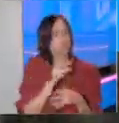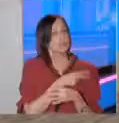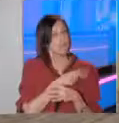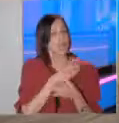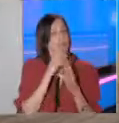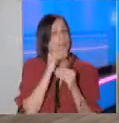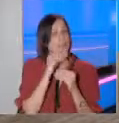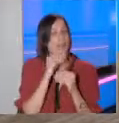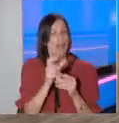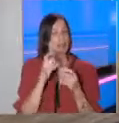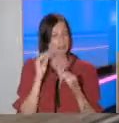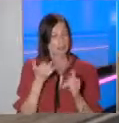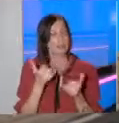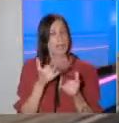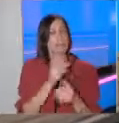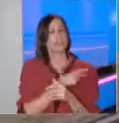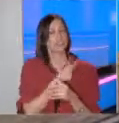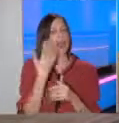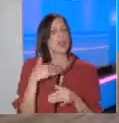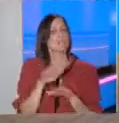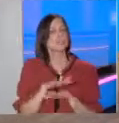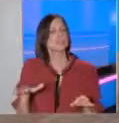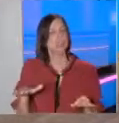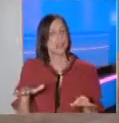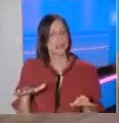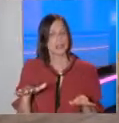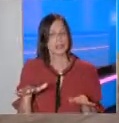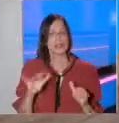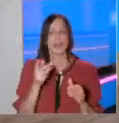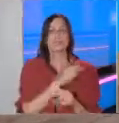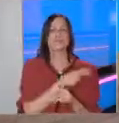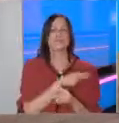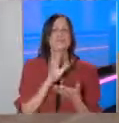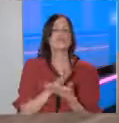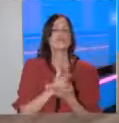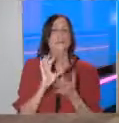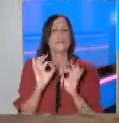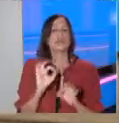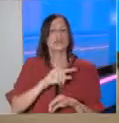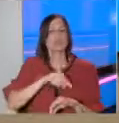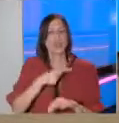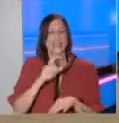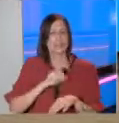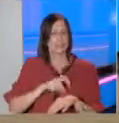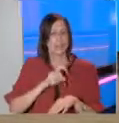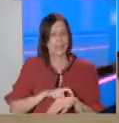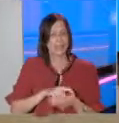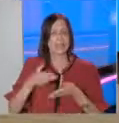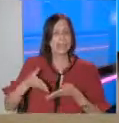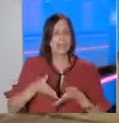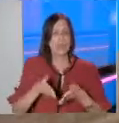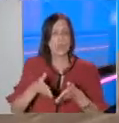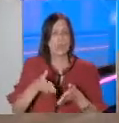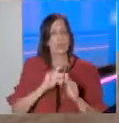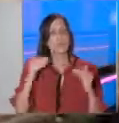היה בחסות המשטרה. המשטרה הייתה בשטח. המשטרה קבע שם בדיוק את השעות ואת הזמנים ואת המסלול. הכל